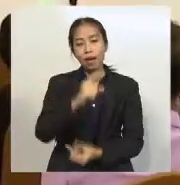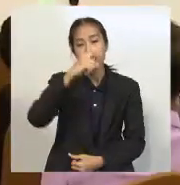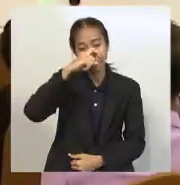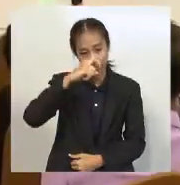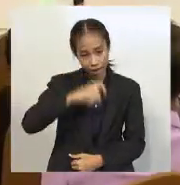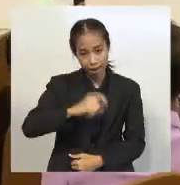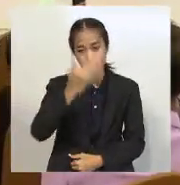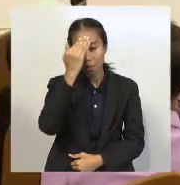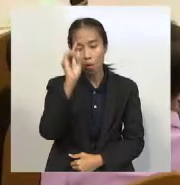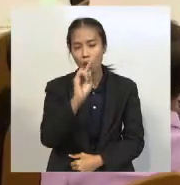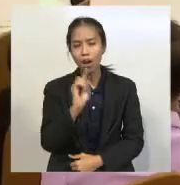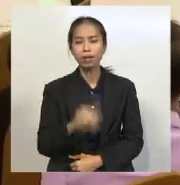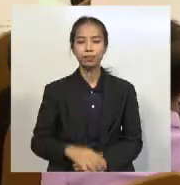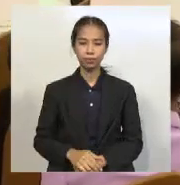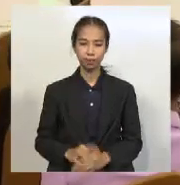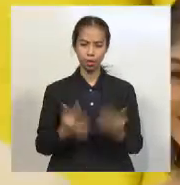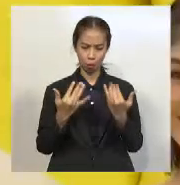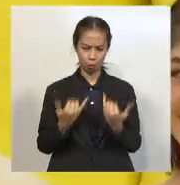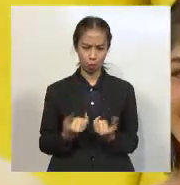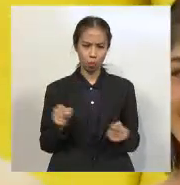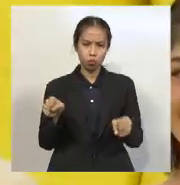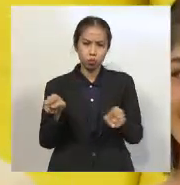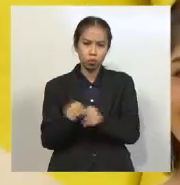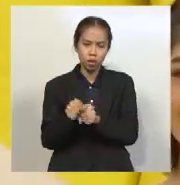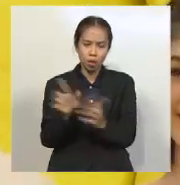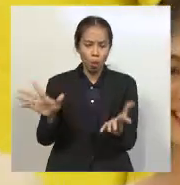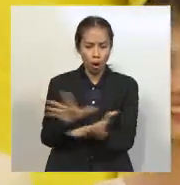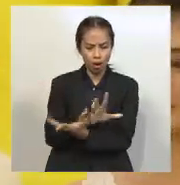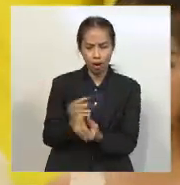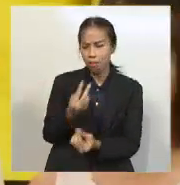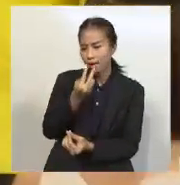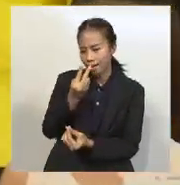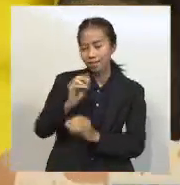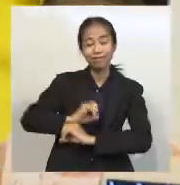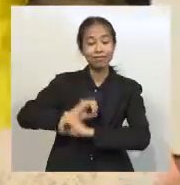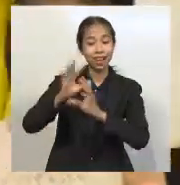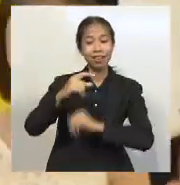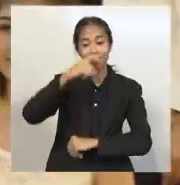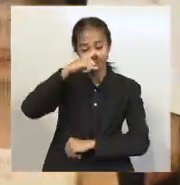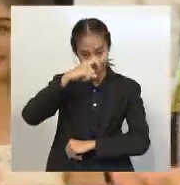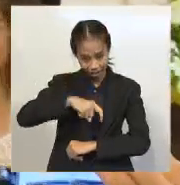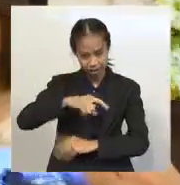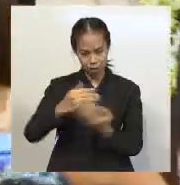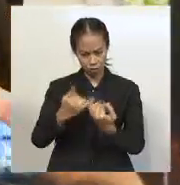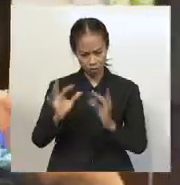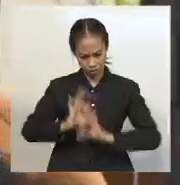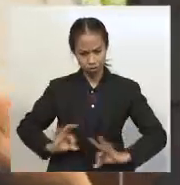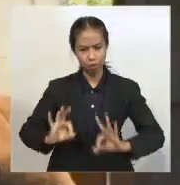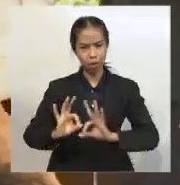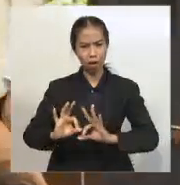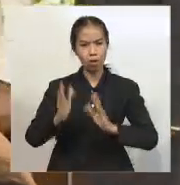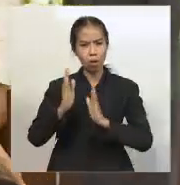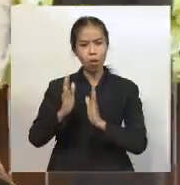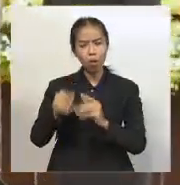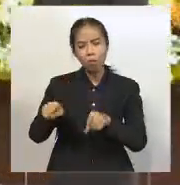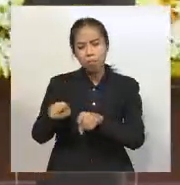เนื่องจากศิลปะวัฒนธรรมได้บ่งบอกถึงความเป็นชาติไทยควรอนุรักษ์ให้คนรุ่นหลังเรียนรู้และสืบสาน